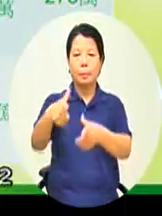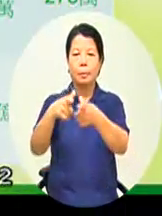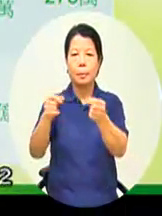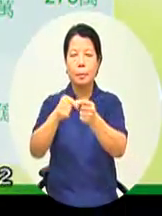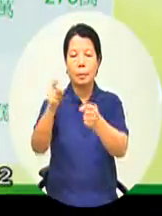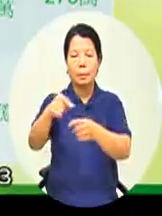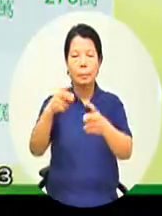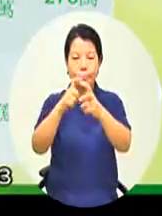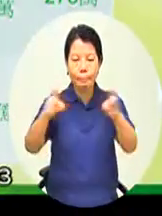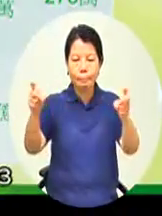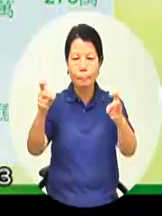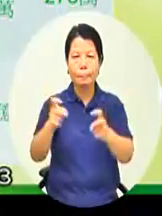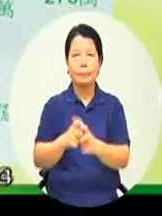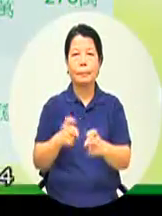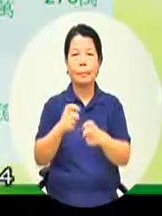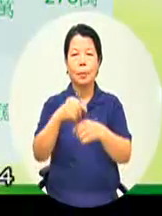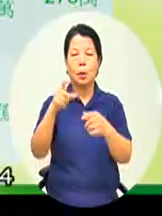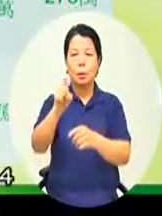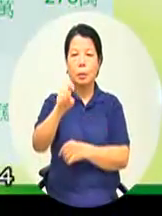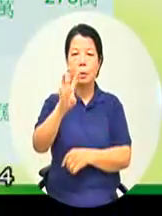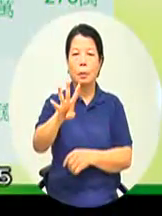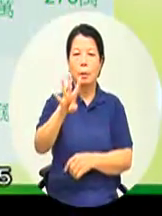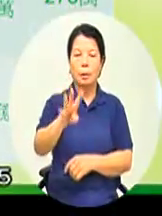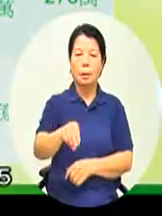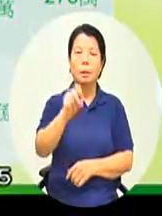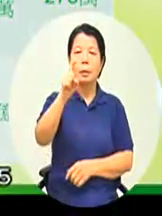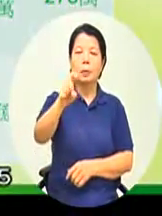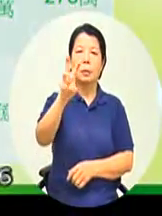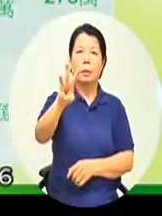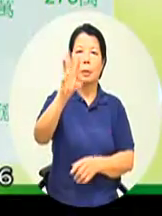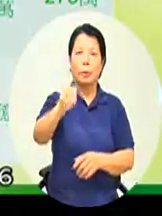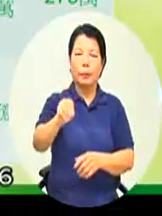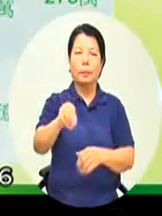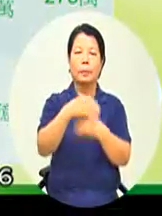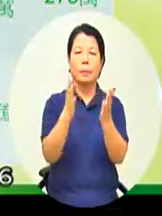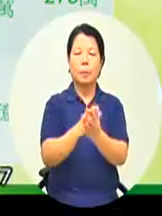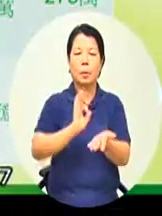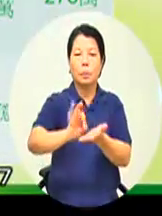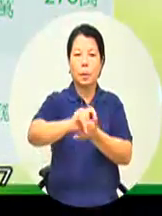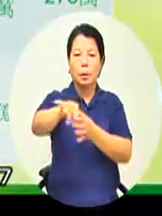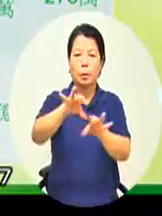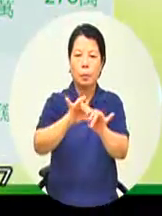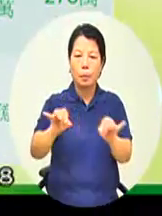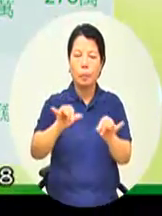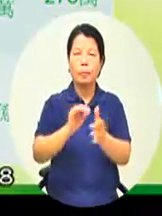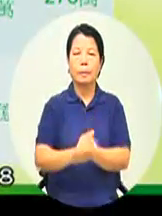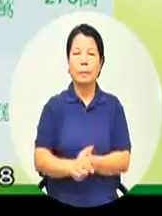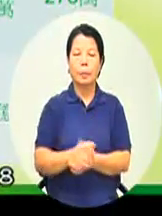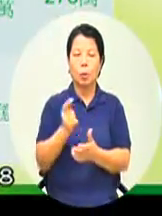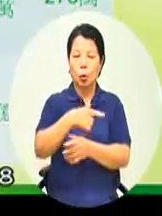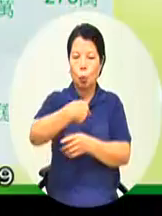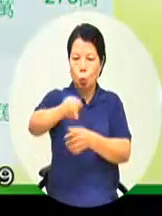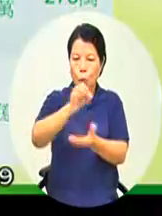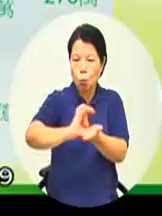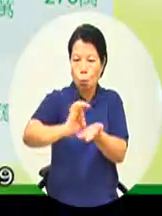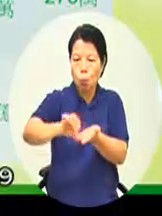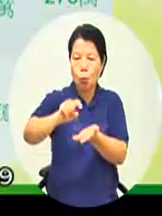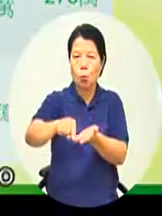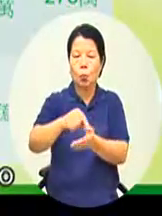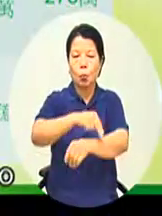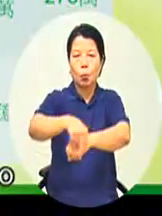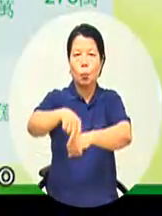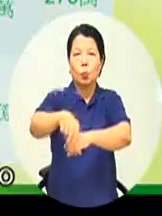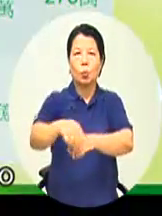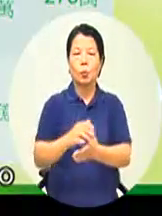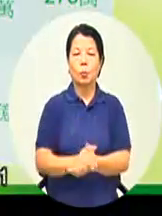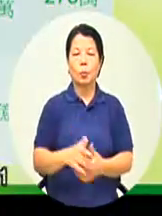城市尔，13万。因都用迄个所有的土地去运作。伫遐